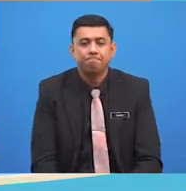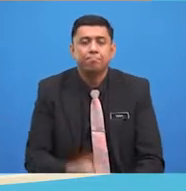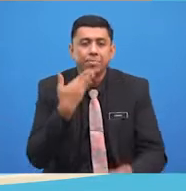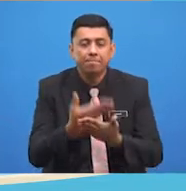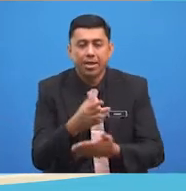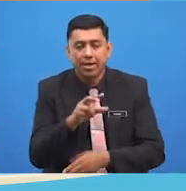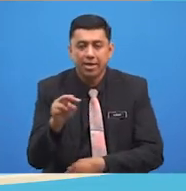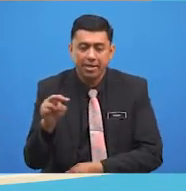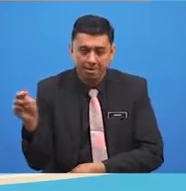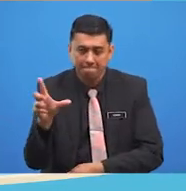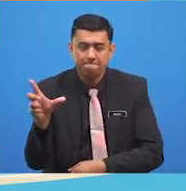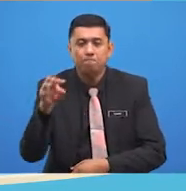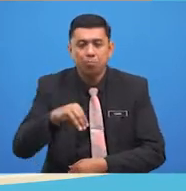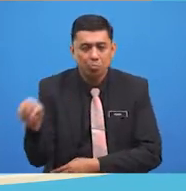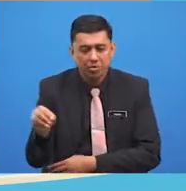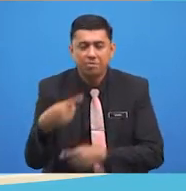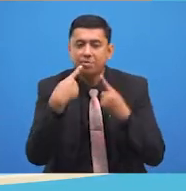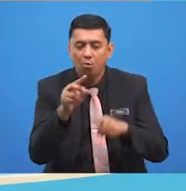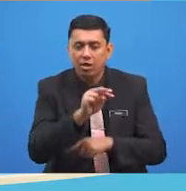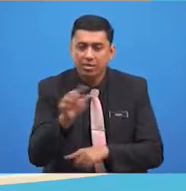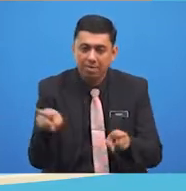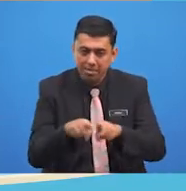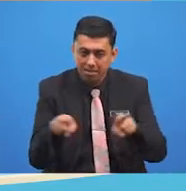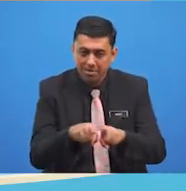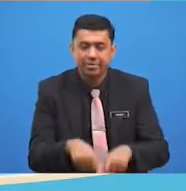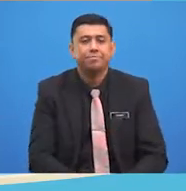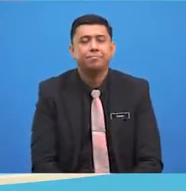Baik, murid-murid. Kita jawab bersama-sama, ya.